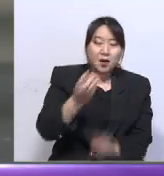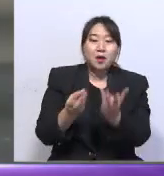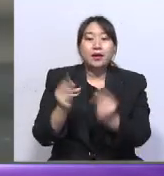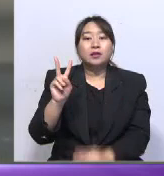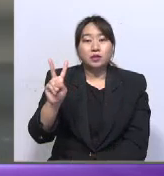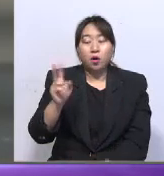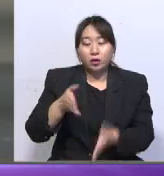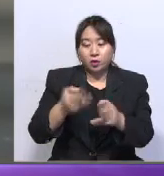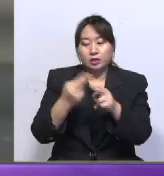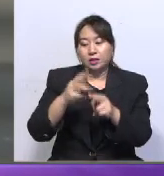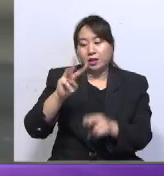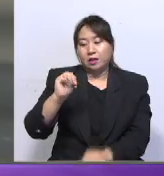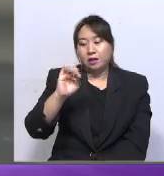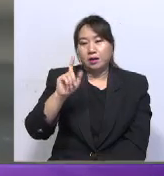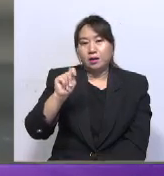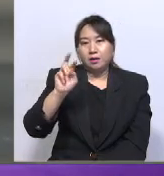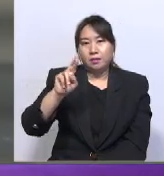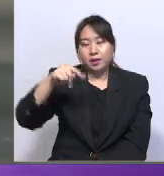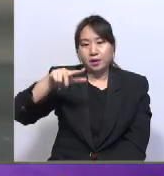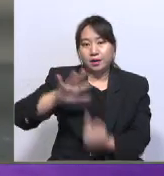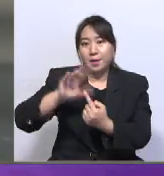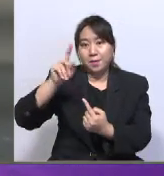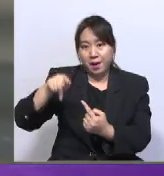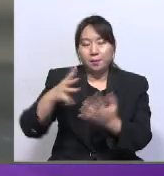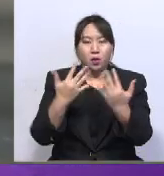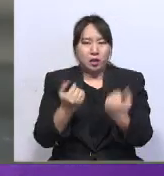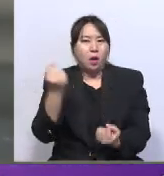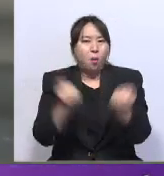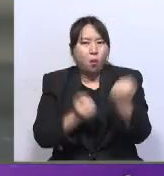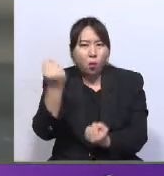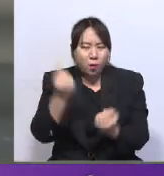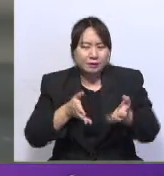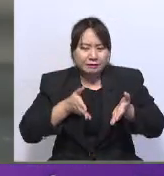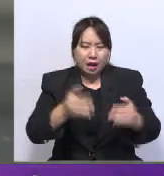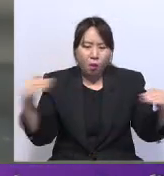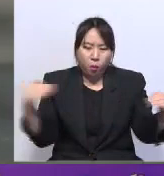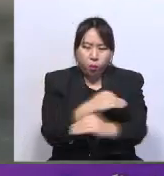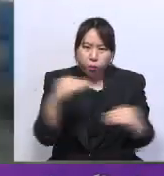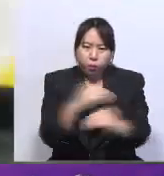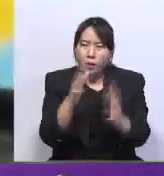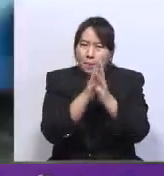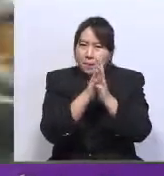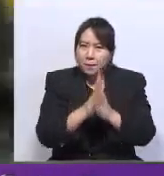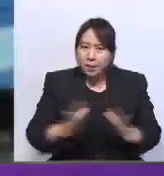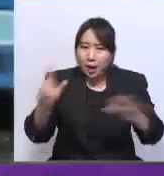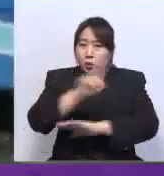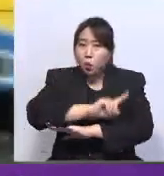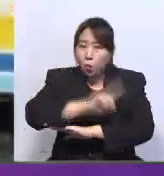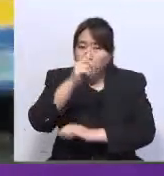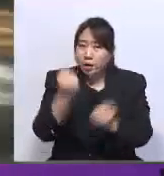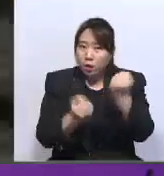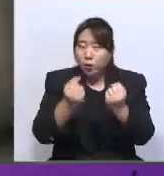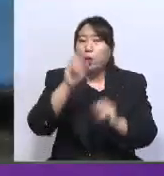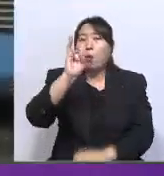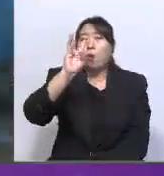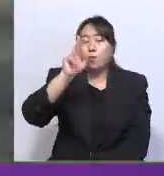ตรภาพค่ะปัจจุบันมีปริมาณรถยนต์ใช้เส้นทางนี้เป็นทางเลี่ยงมากถึงวันละ 6,000 คันต่อวัน